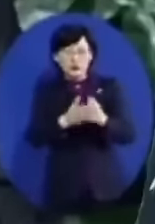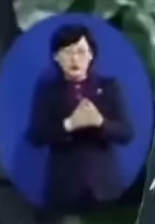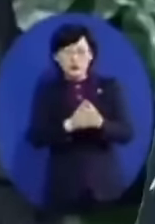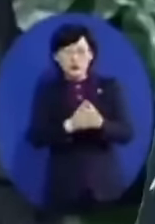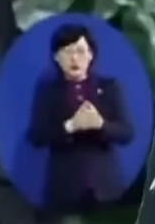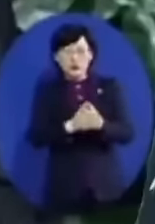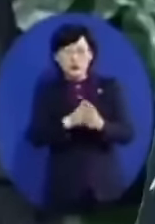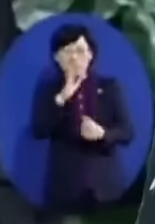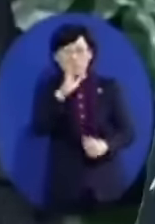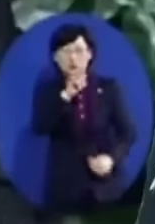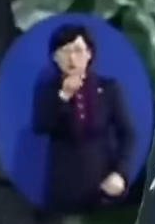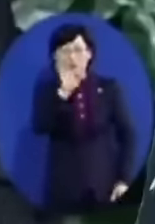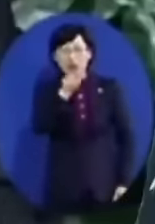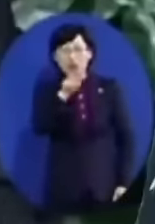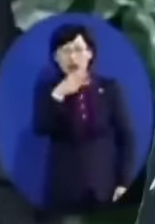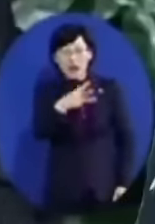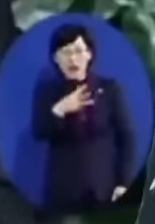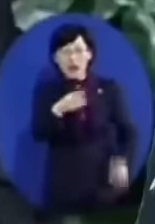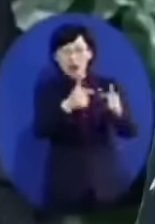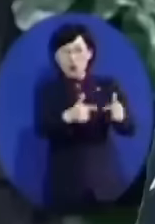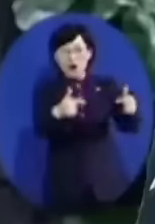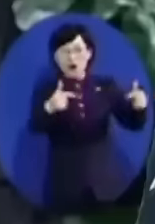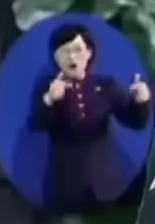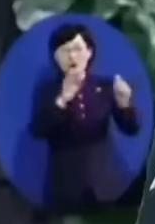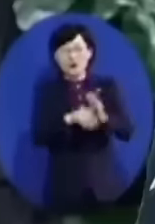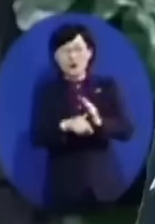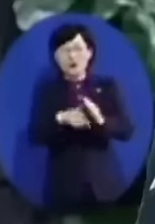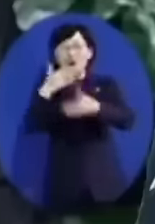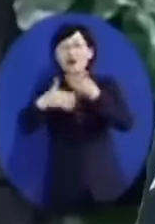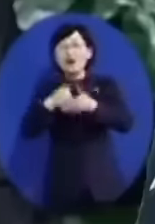왕성할 때 하나님의 종